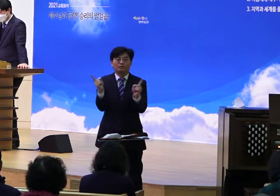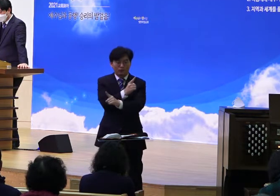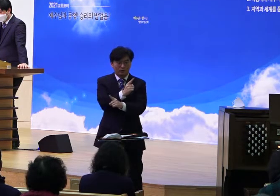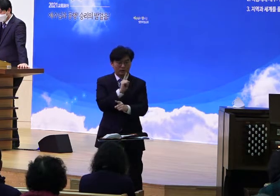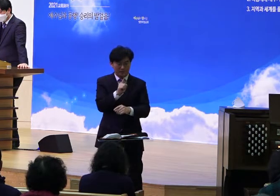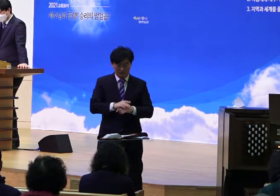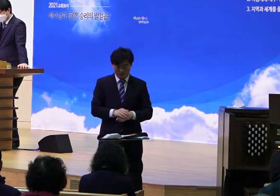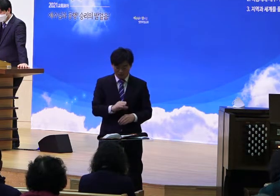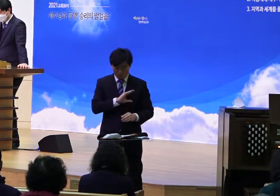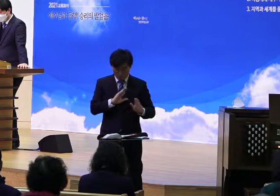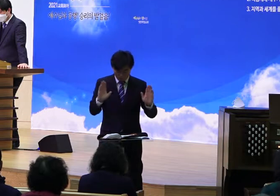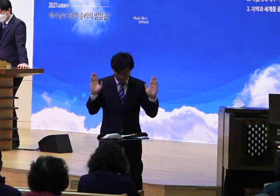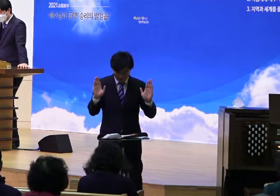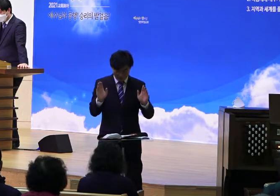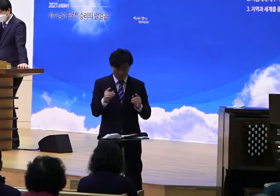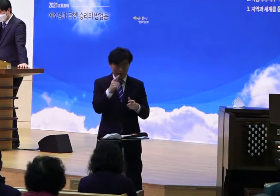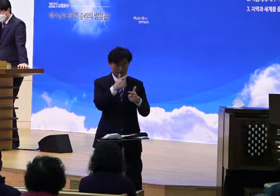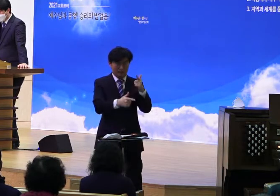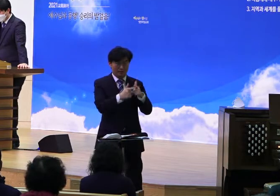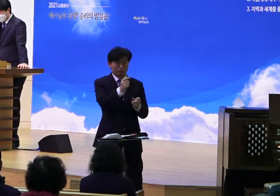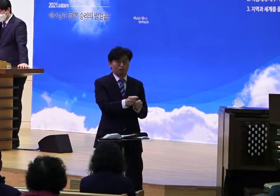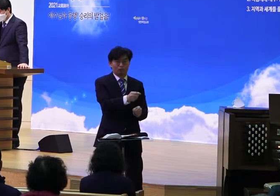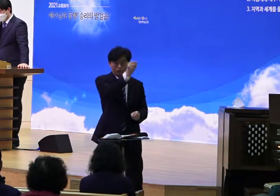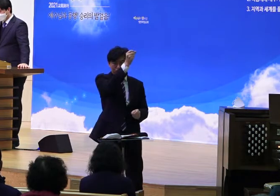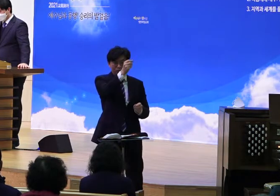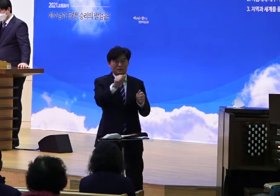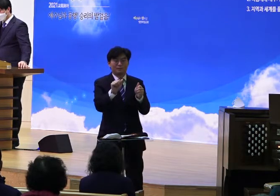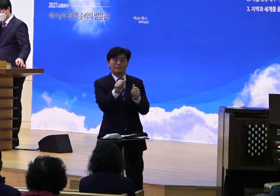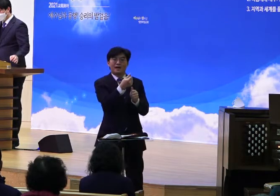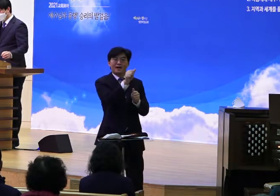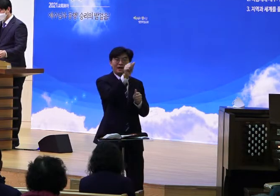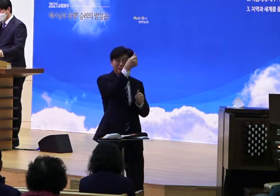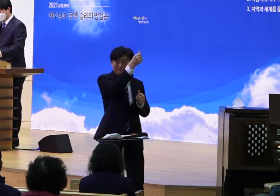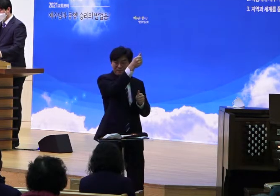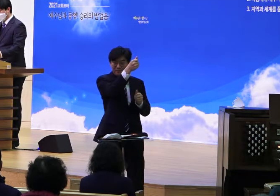장대 위에 던지니 뱀에게